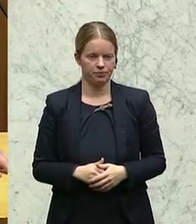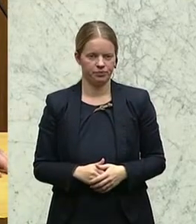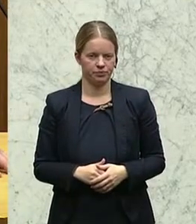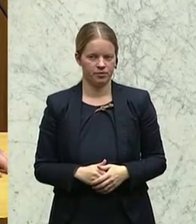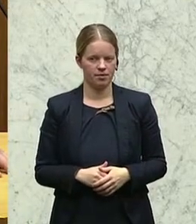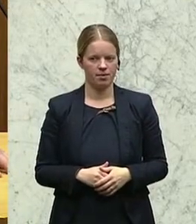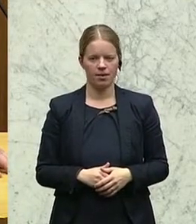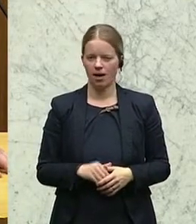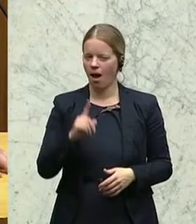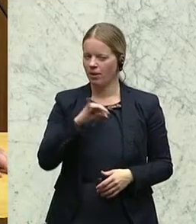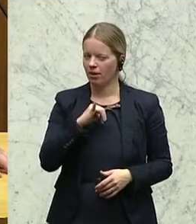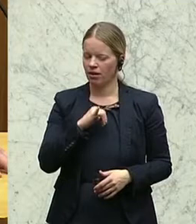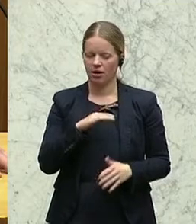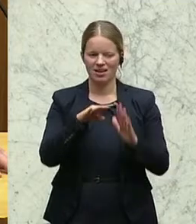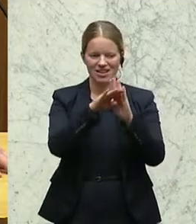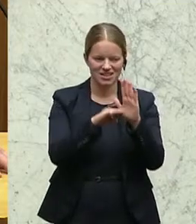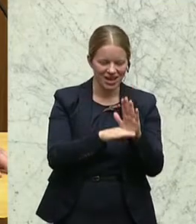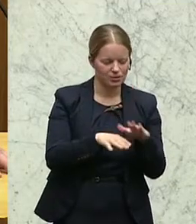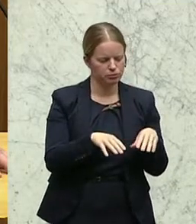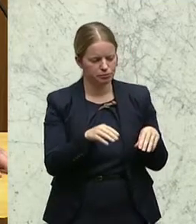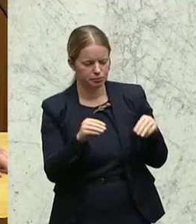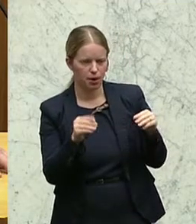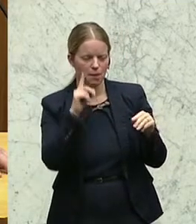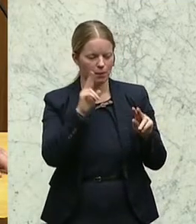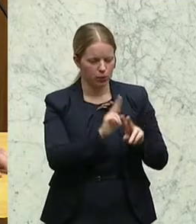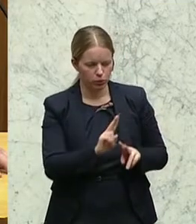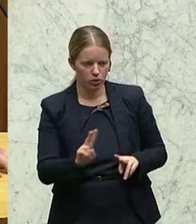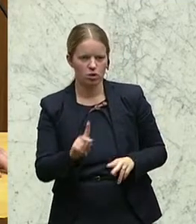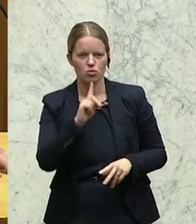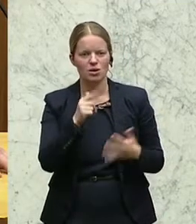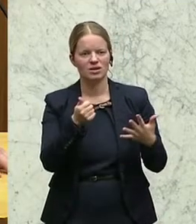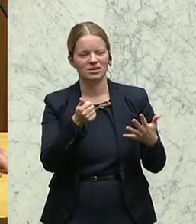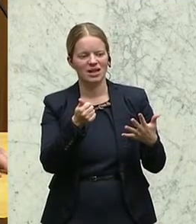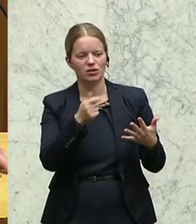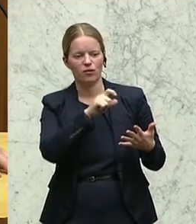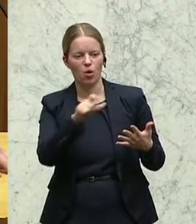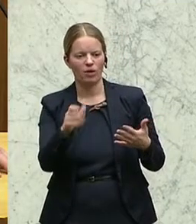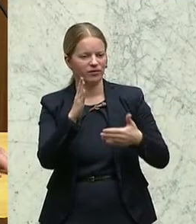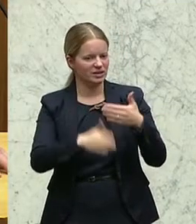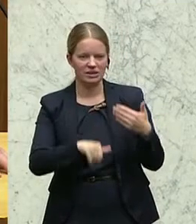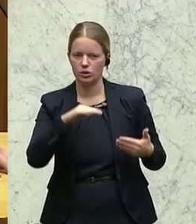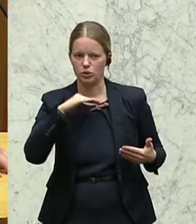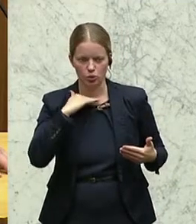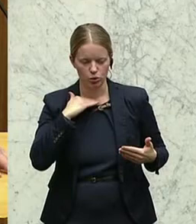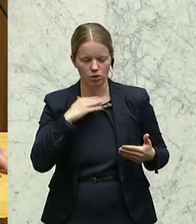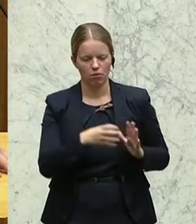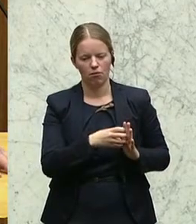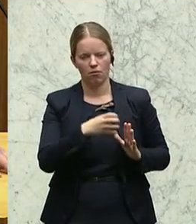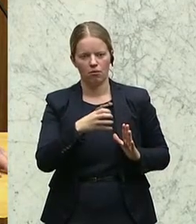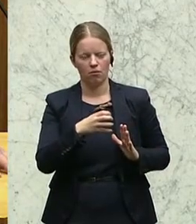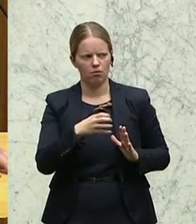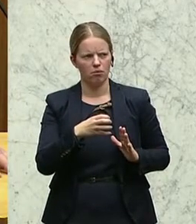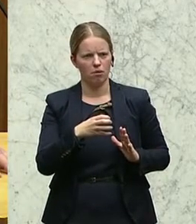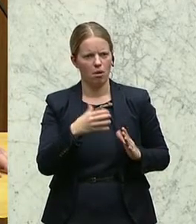für die Gesetzeswertung Zeit gelassen hat, für die Begutachtung, war die normale 6-wöchige Frist nicht ausreichend. Da hat man es auf einmal in